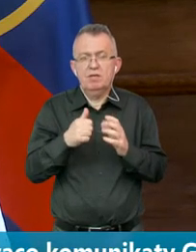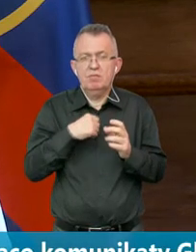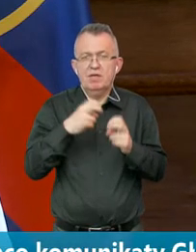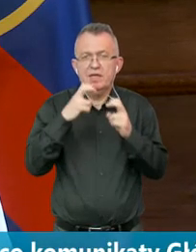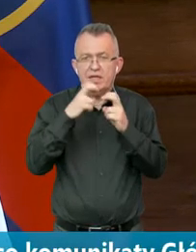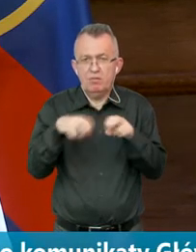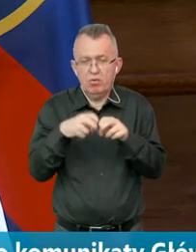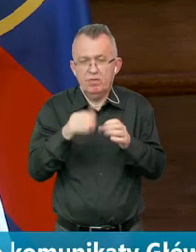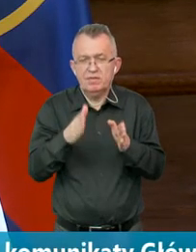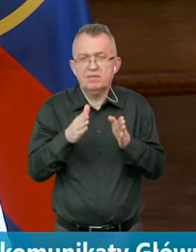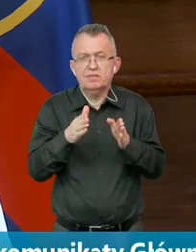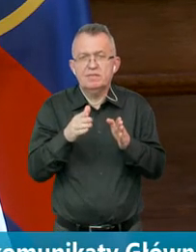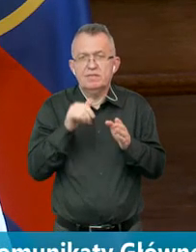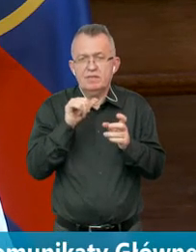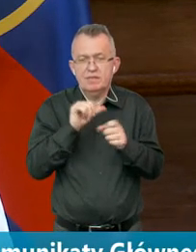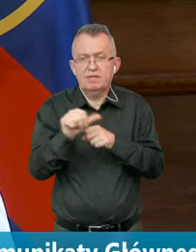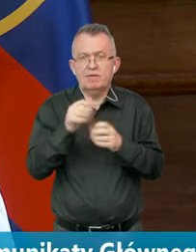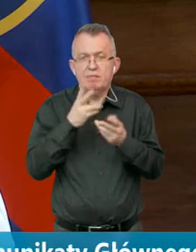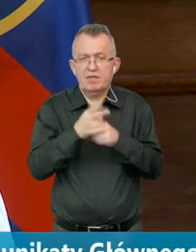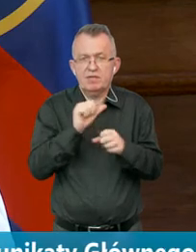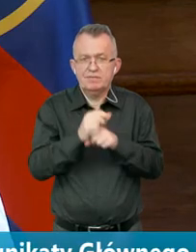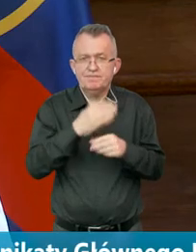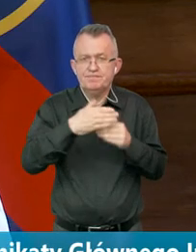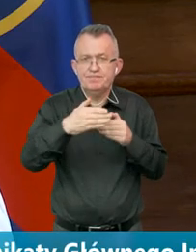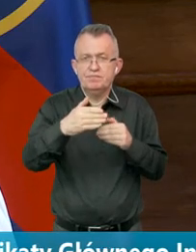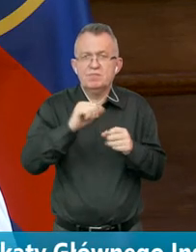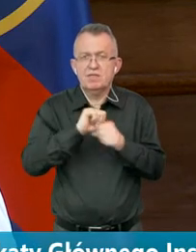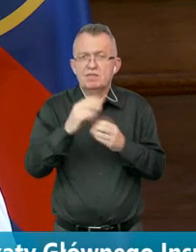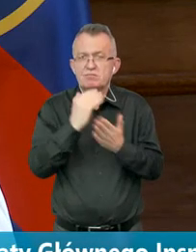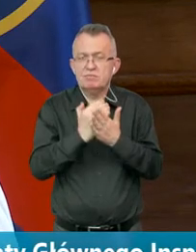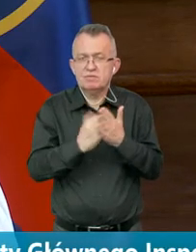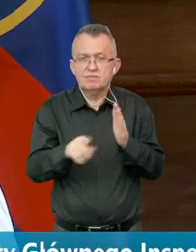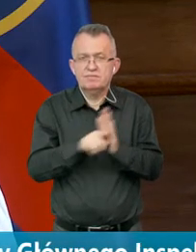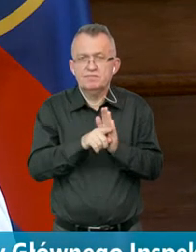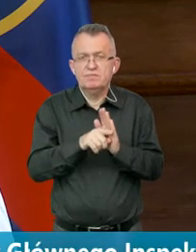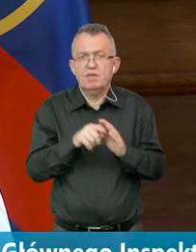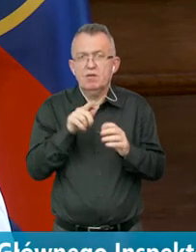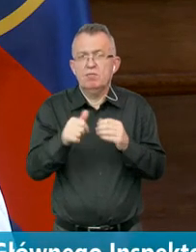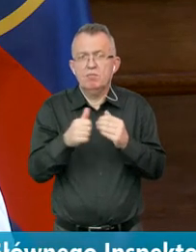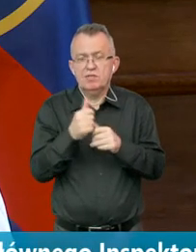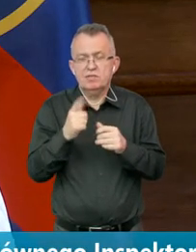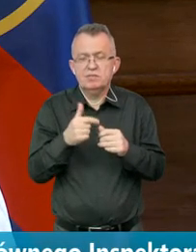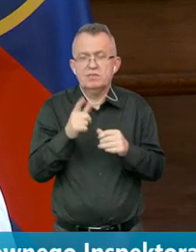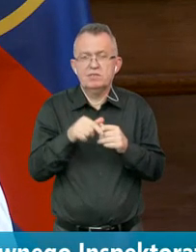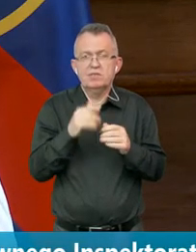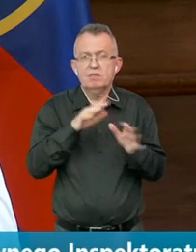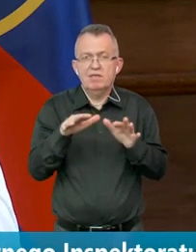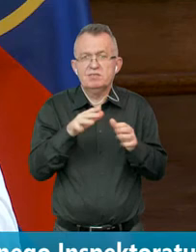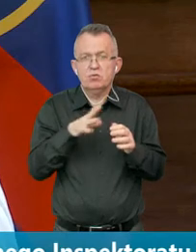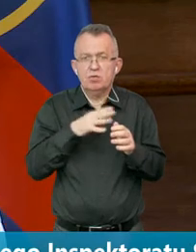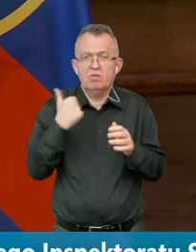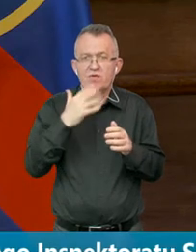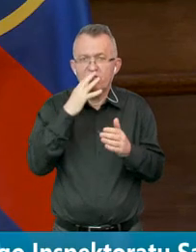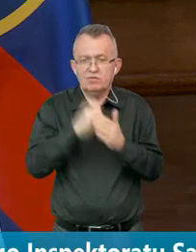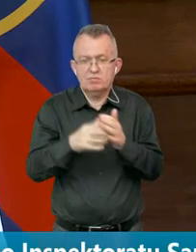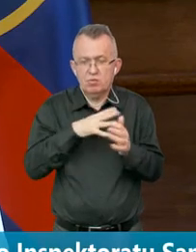remontach te miejsca parkingowe są ustawiane zgodnie z przepisami, więc czasem powoduje to, że niektóre miejsca, które były wykorzystane